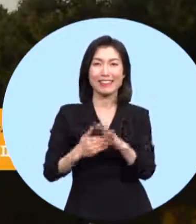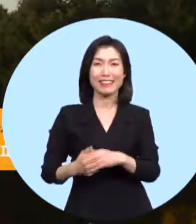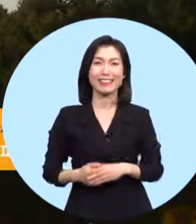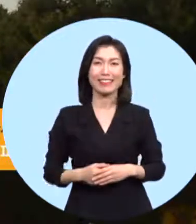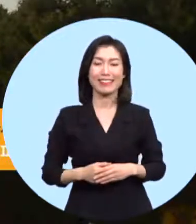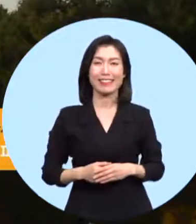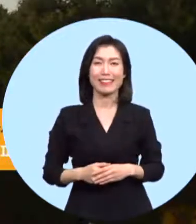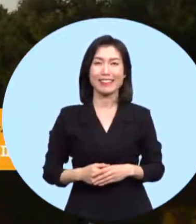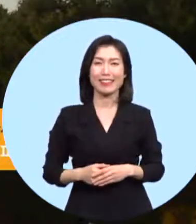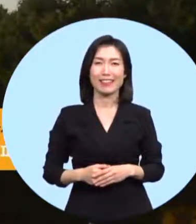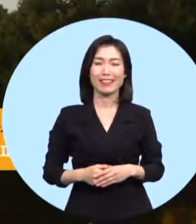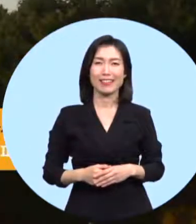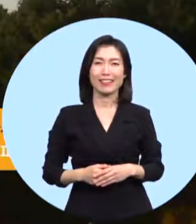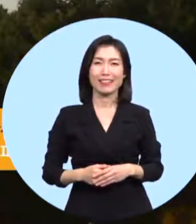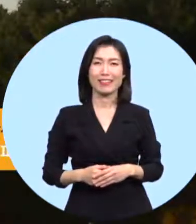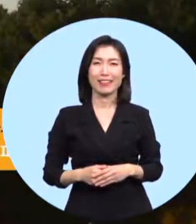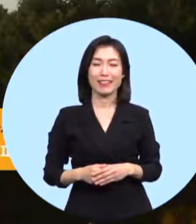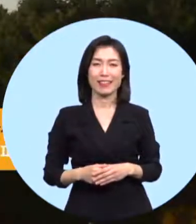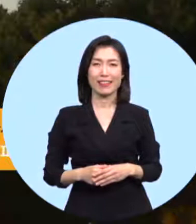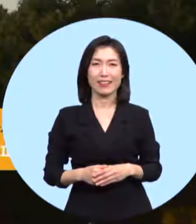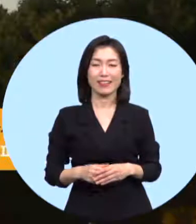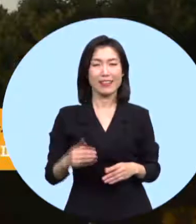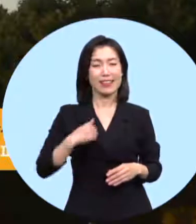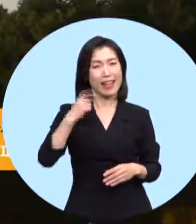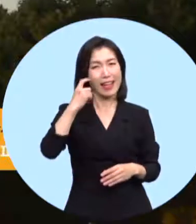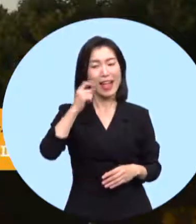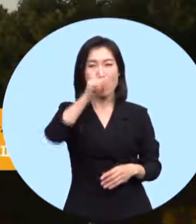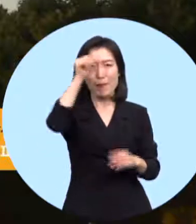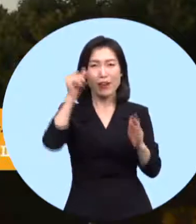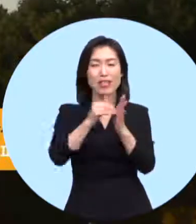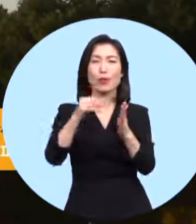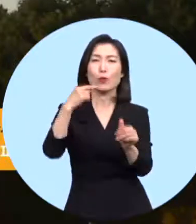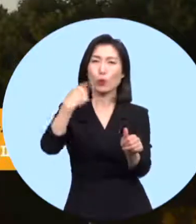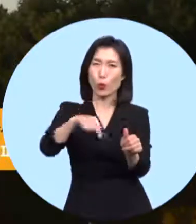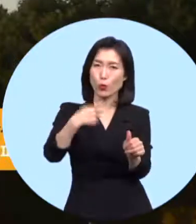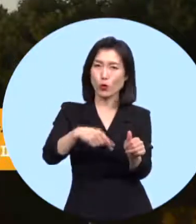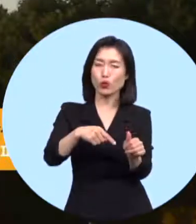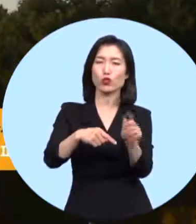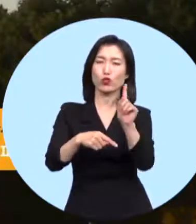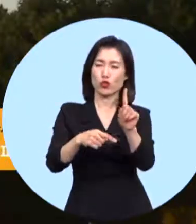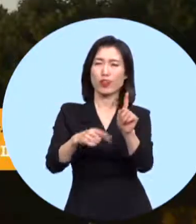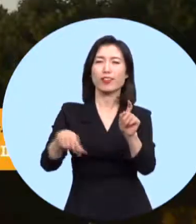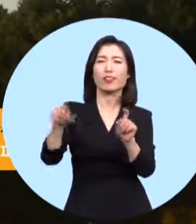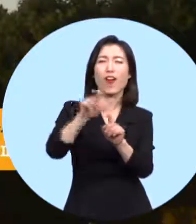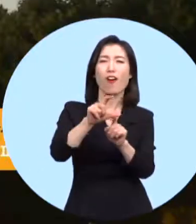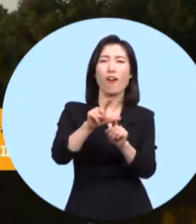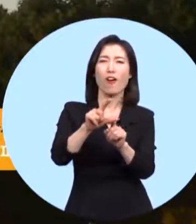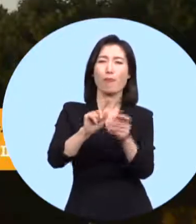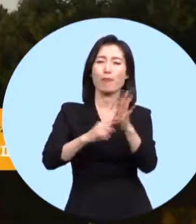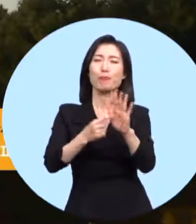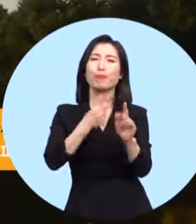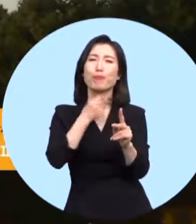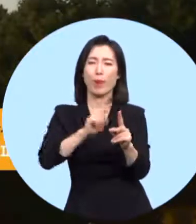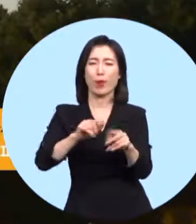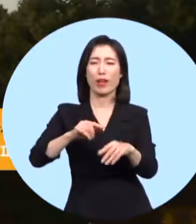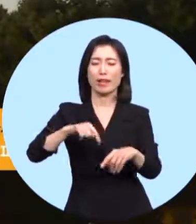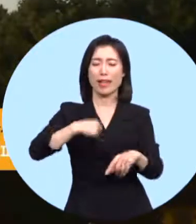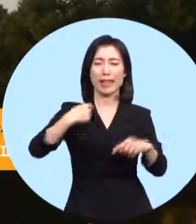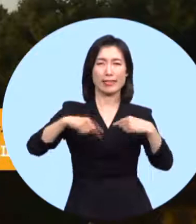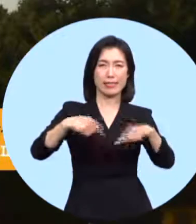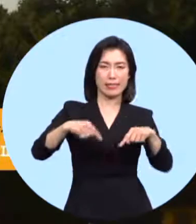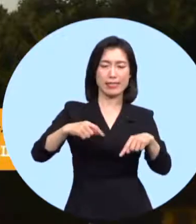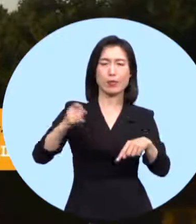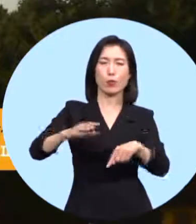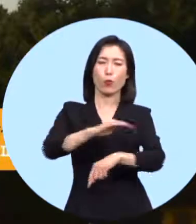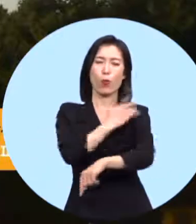여러분, 제가 생각하기에는 이 평생교육과 함께 또 하나 강조하고 싶은 게 바로 자치와 분권입니다.